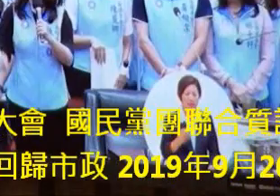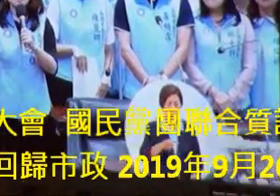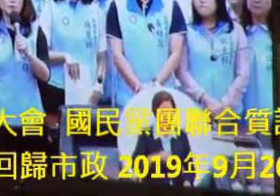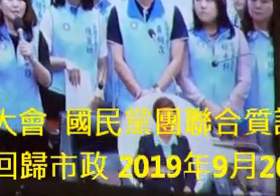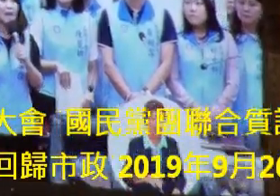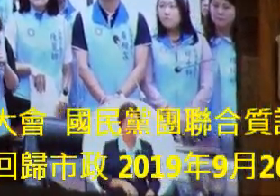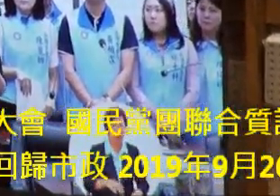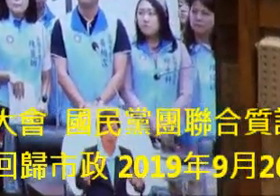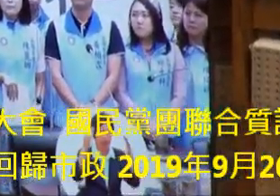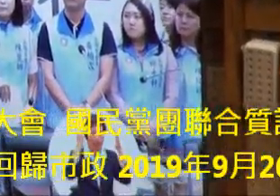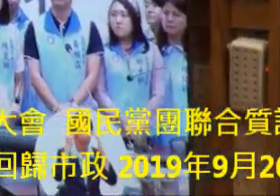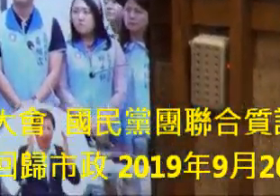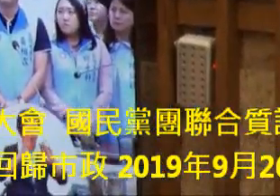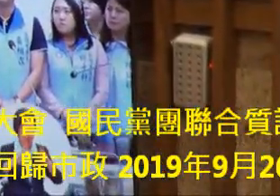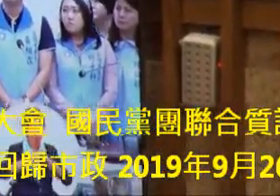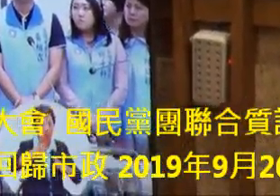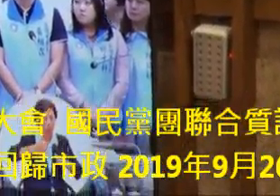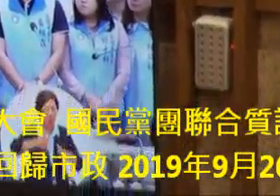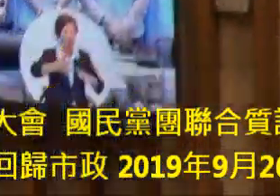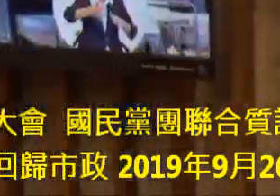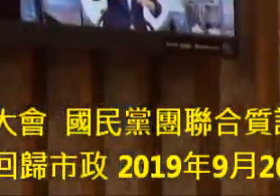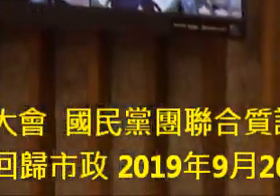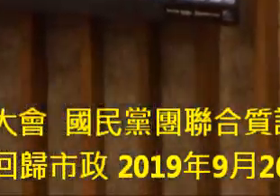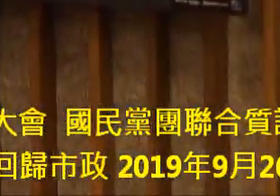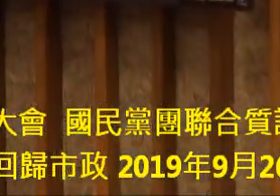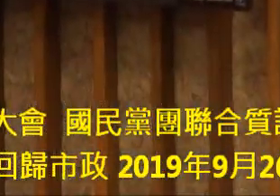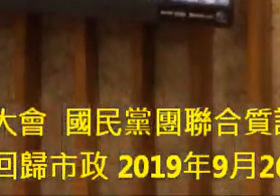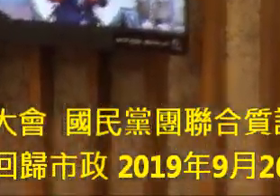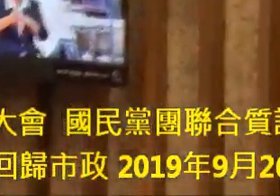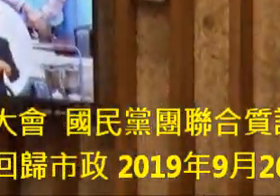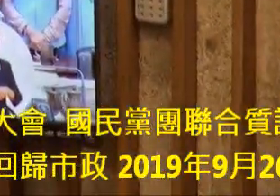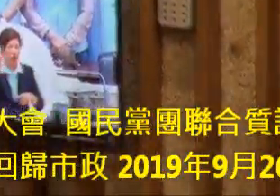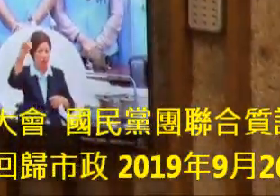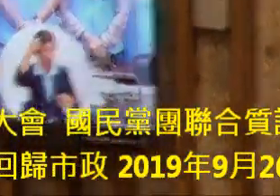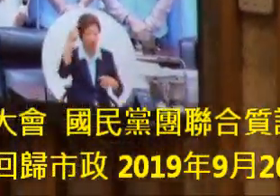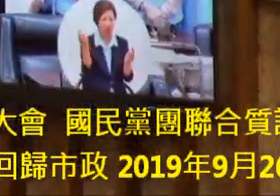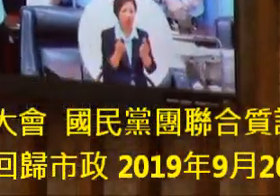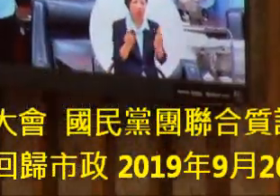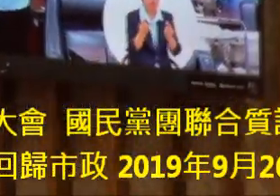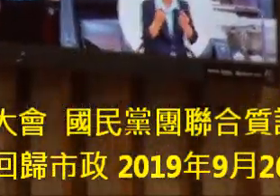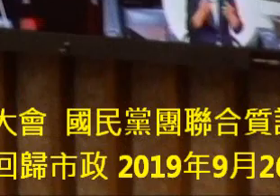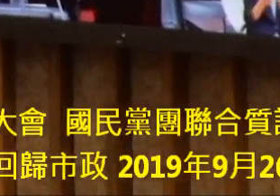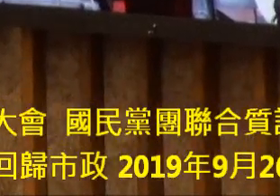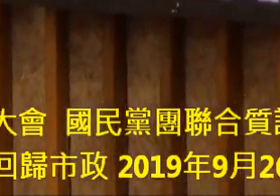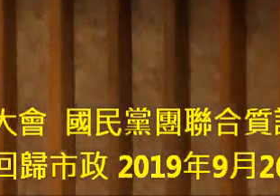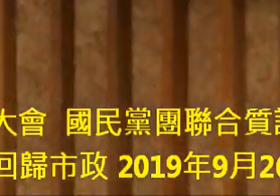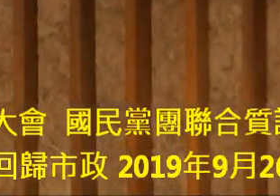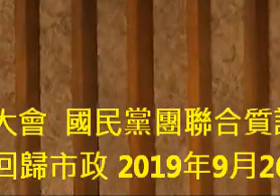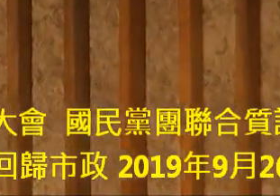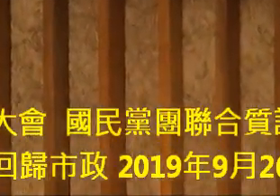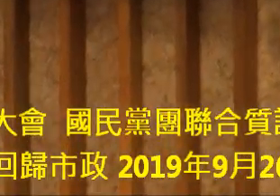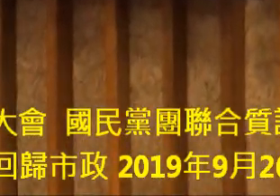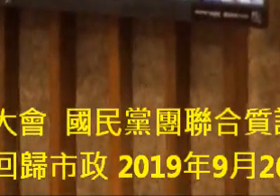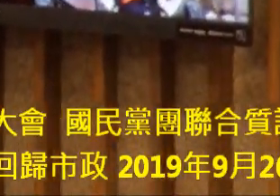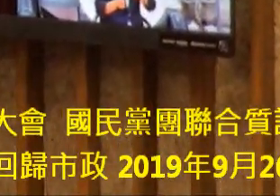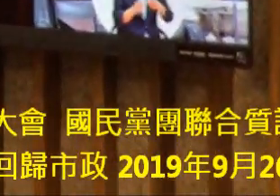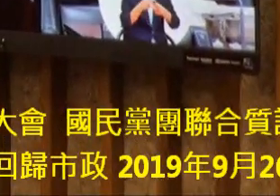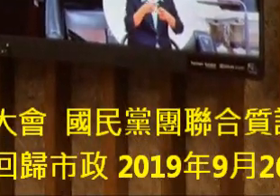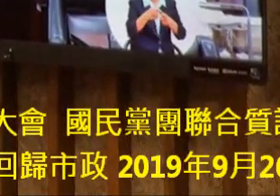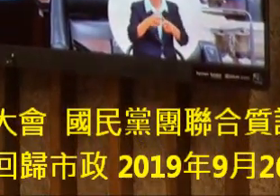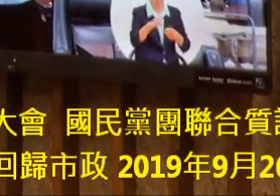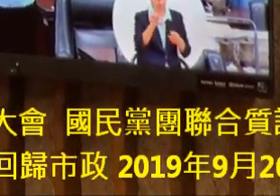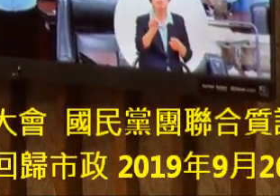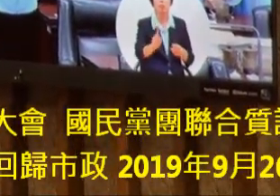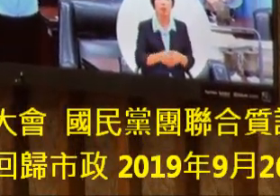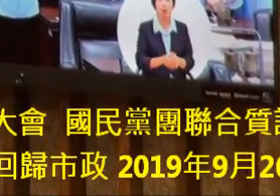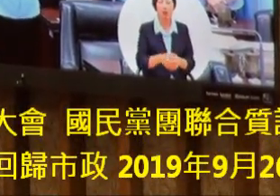头像男生生殖器官的那个什么头，他觉得这个文化部觉得这叫艺术。